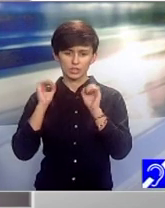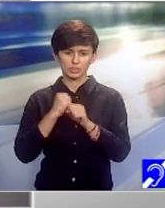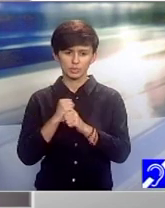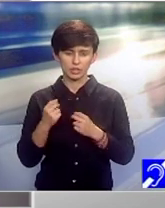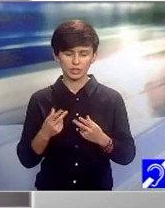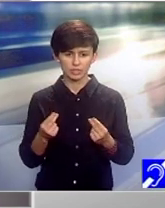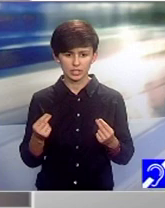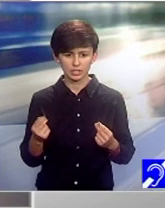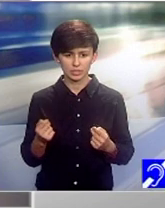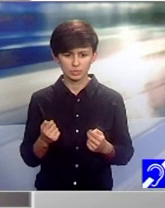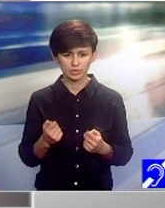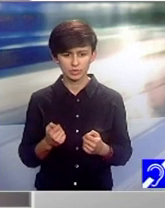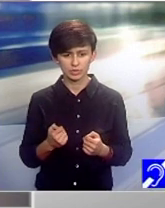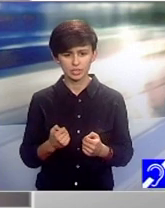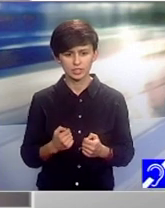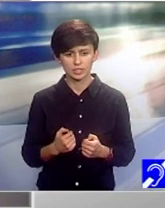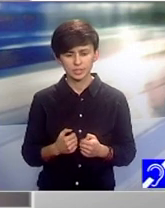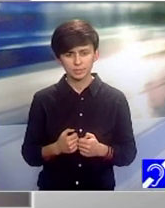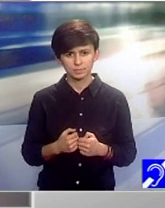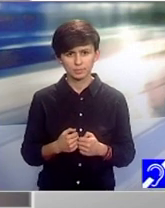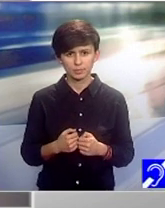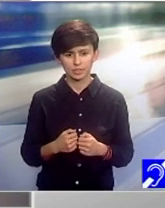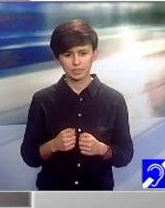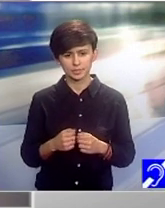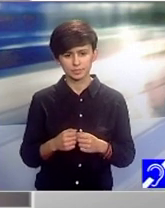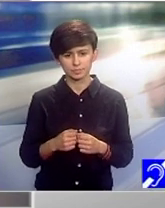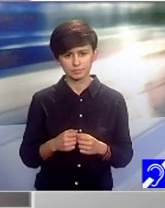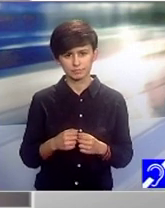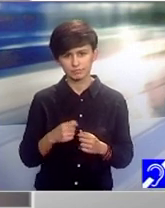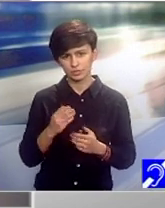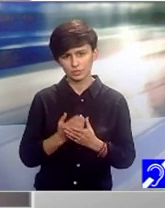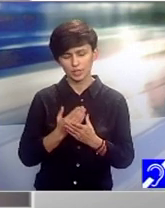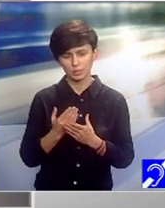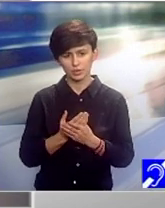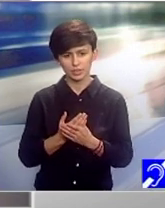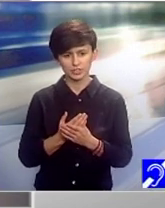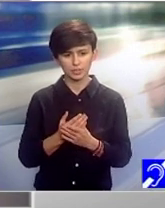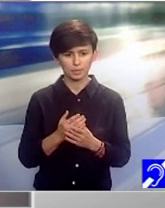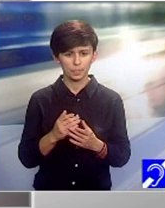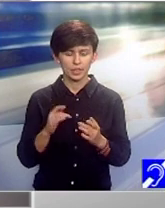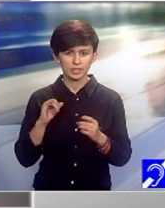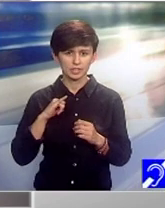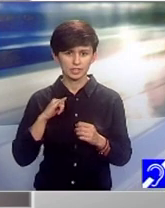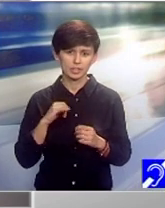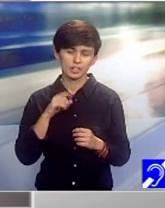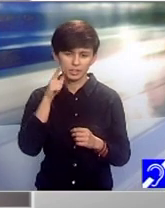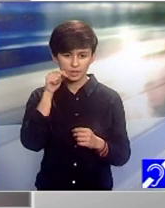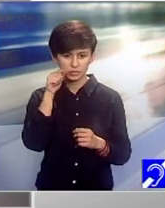un signal de 4G. Și am povești din alea amuzante că reușeam să stau cu laptopul puțin într-un colț,